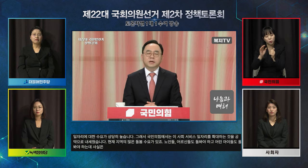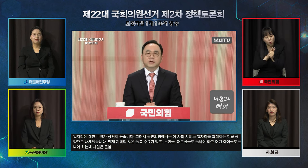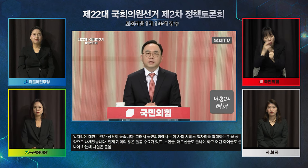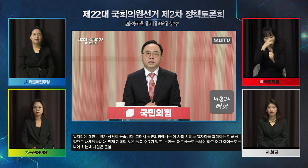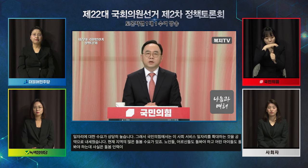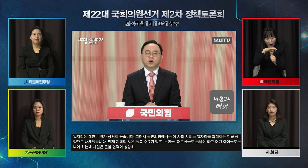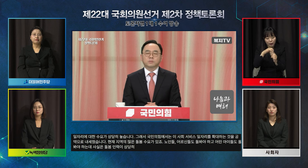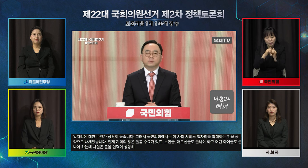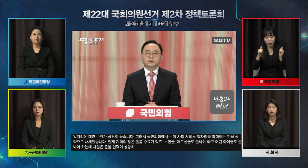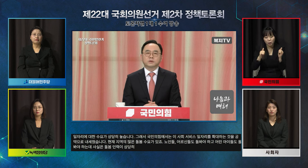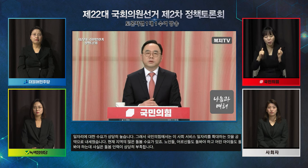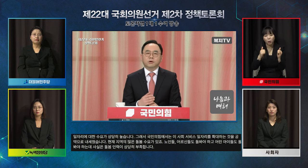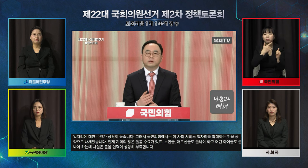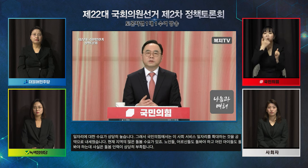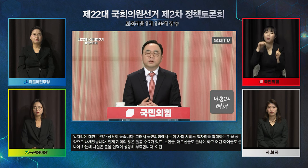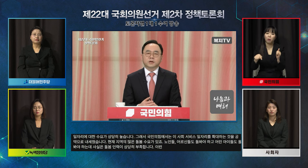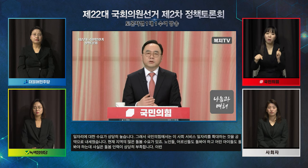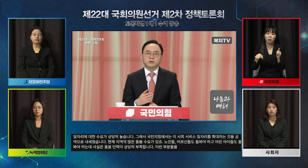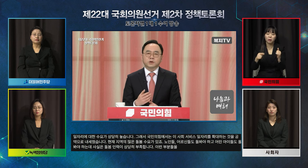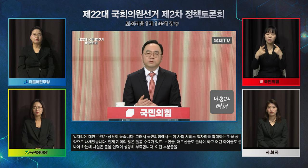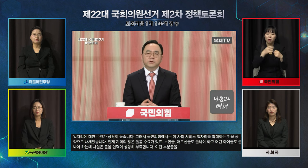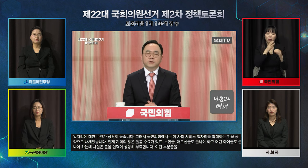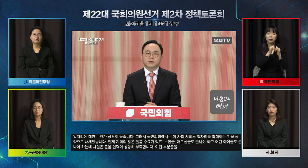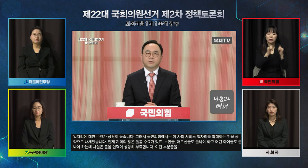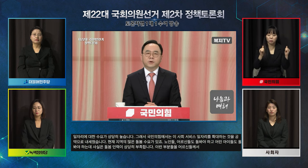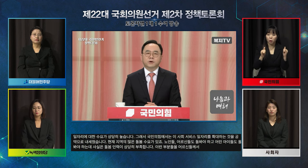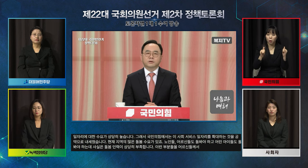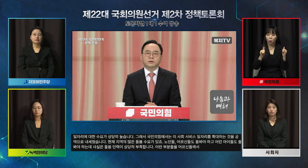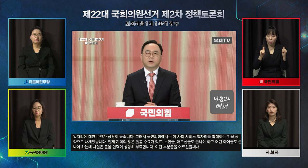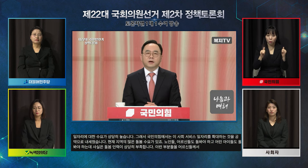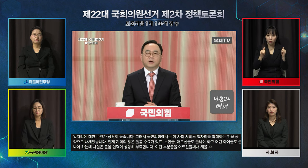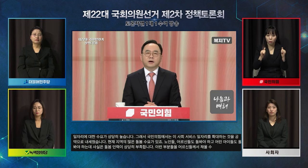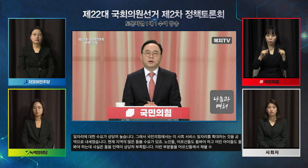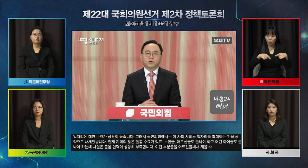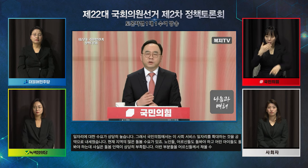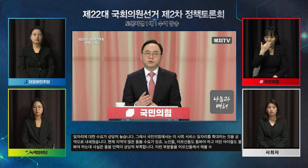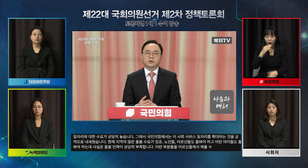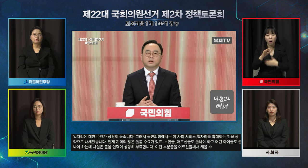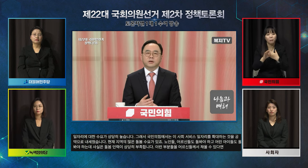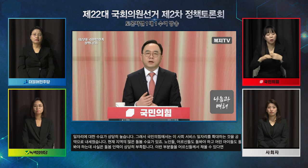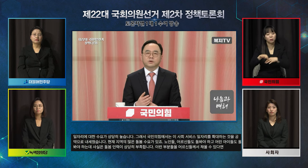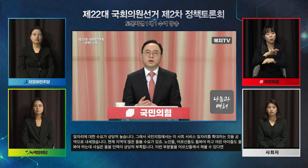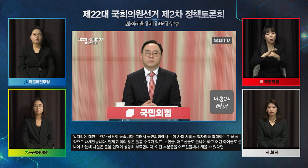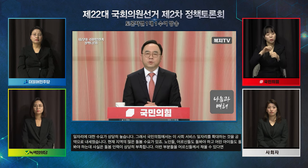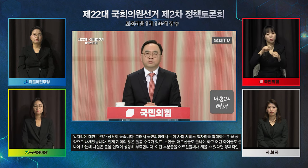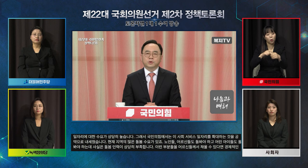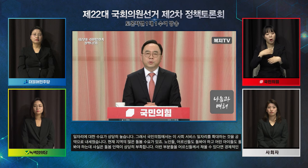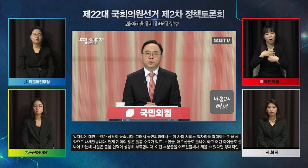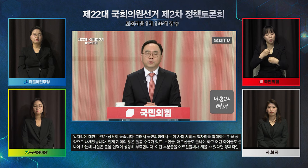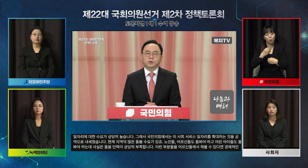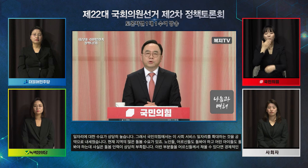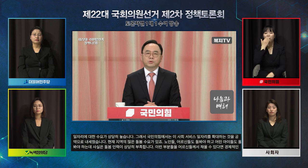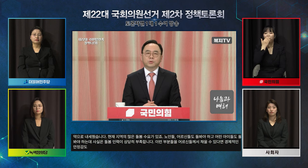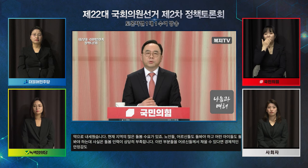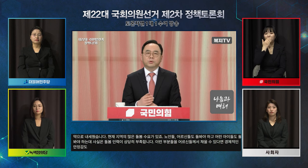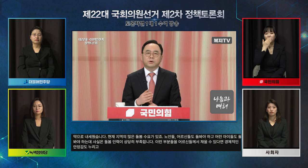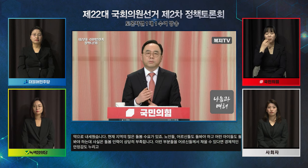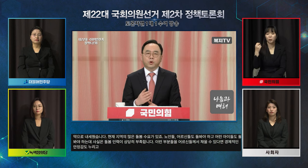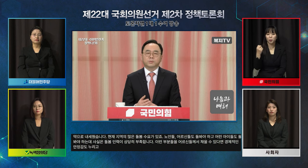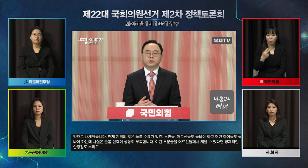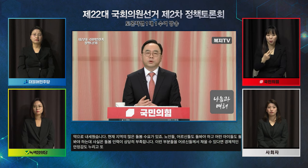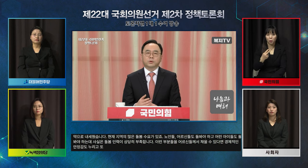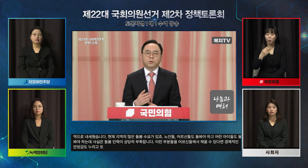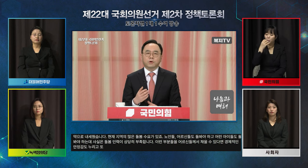부족합니다. 이런 부분들을 어르신들께서 채울 수 있다면 경제적인 안정감도 누리고 또